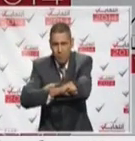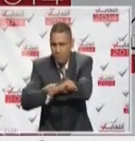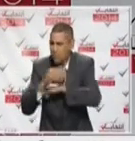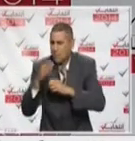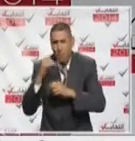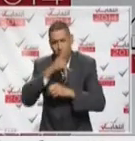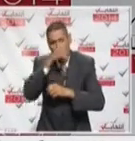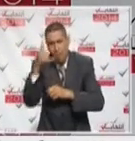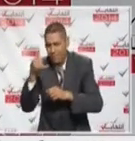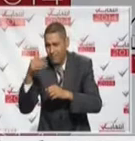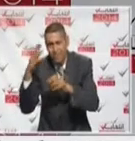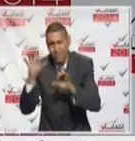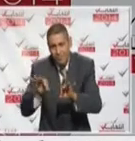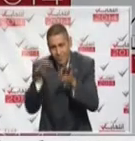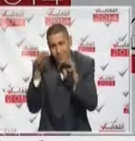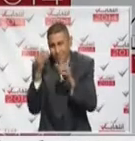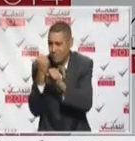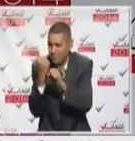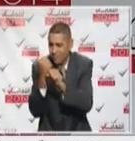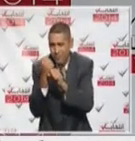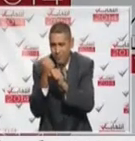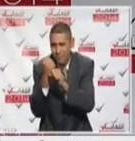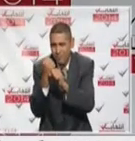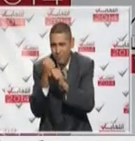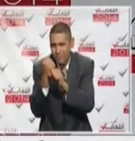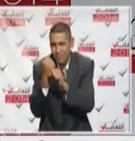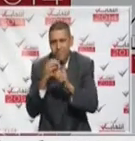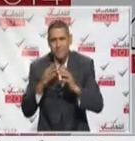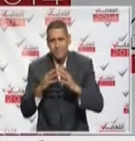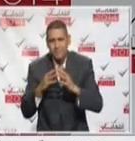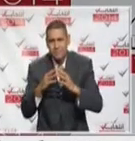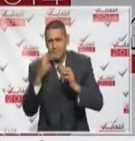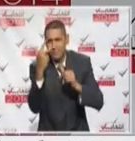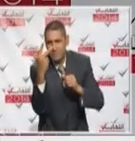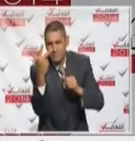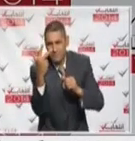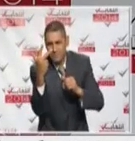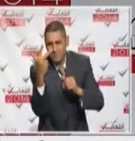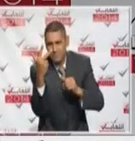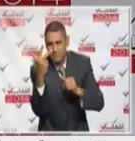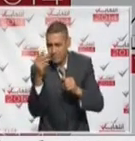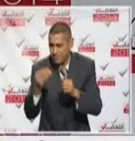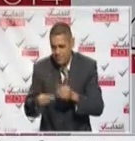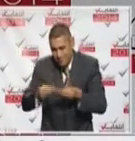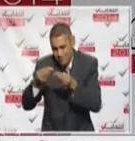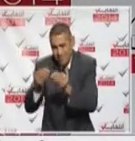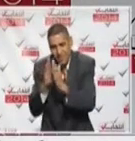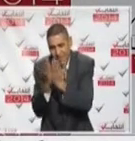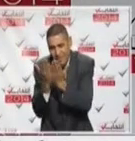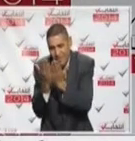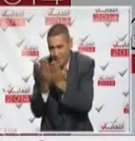عمل افضل للمستفيد هذا هو نظام منحه البحث عن عمل ثالثا تسليم بطاقه تنقل